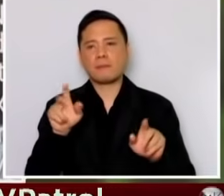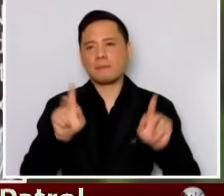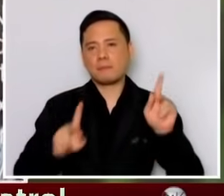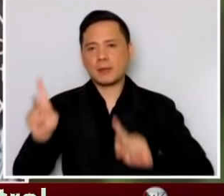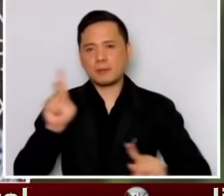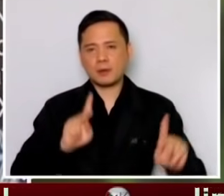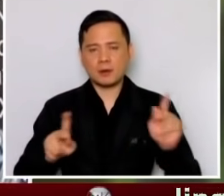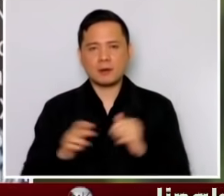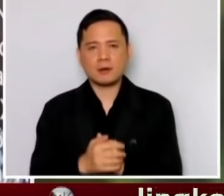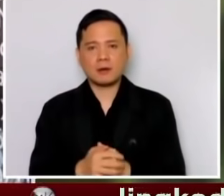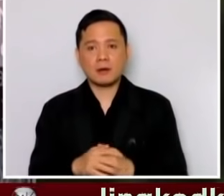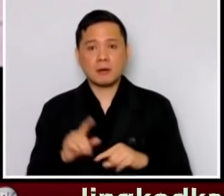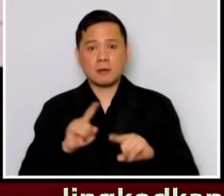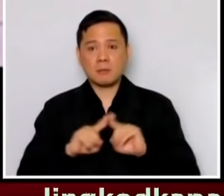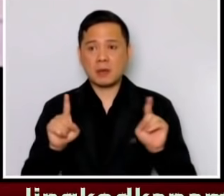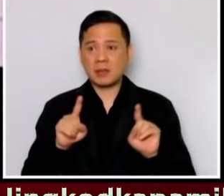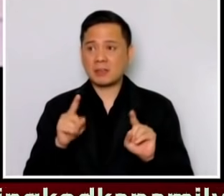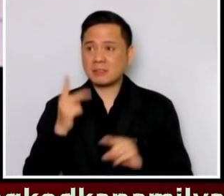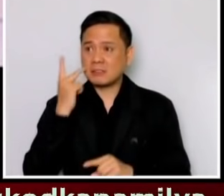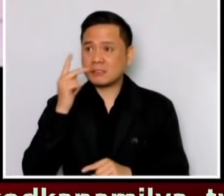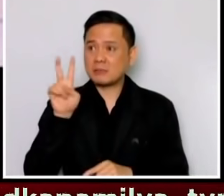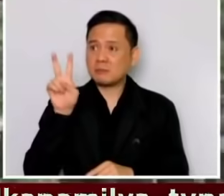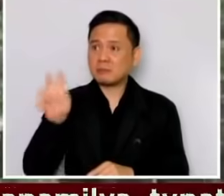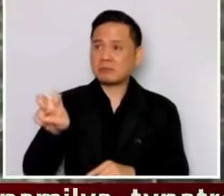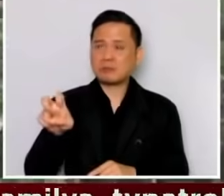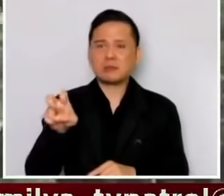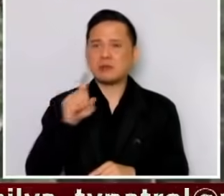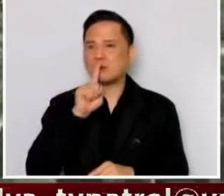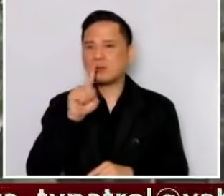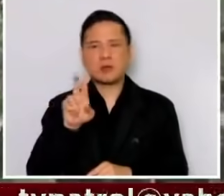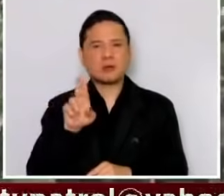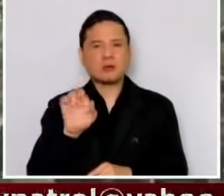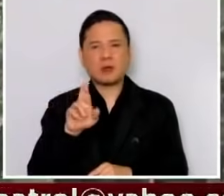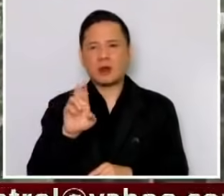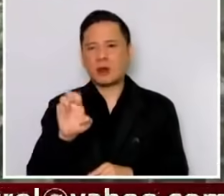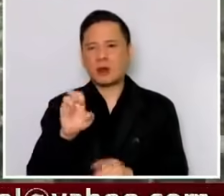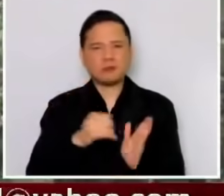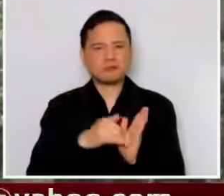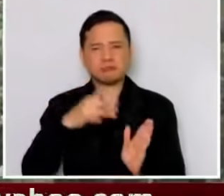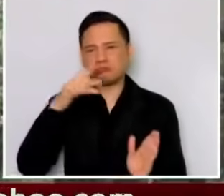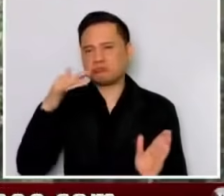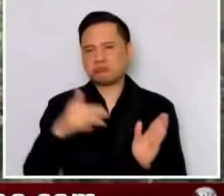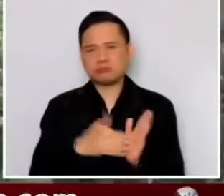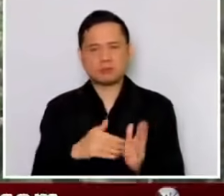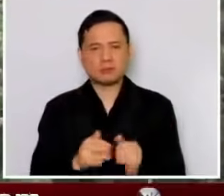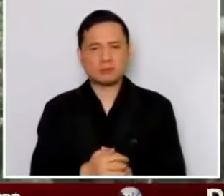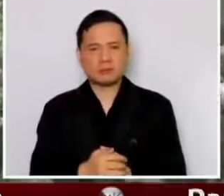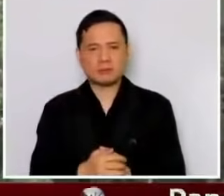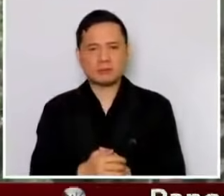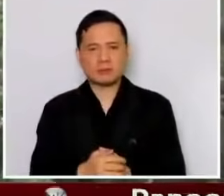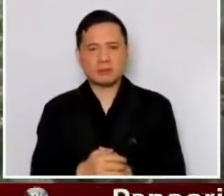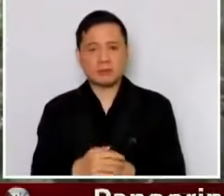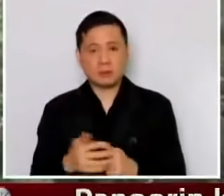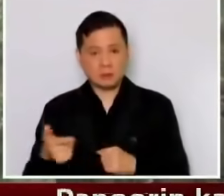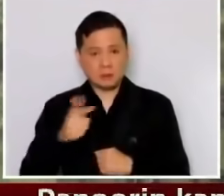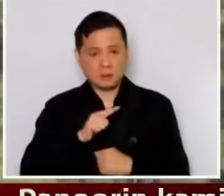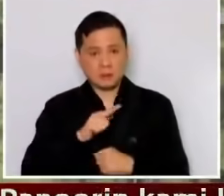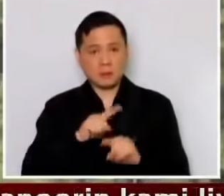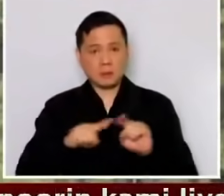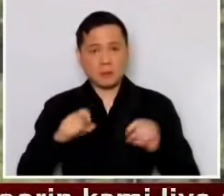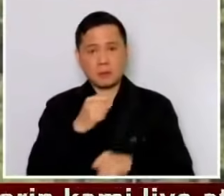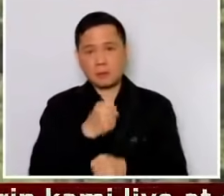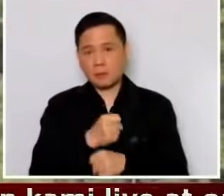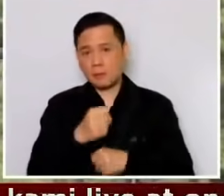ng flying fox roost ay hindi po ganoon kataas. Pero alam nyo ba na sa bayan ng Banisilan sa Cotabato